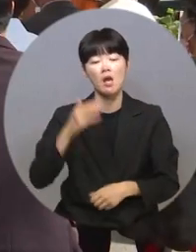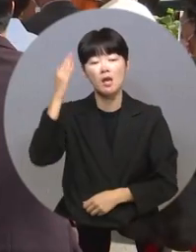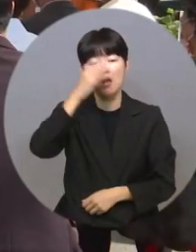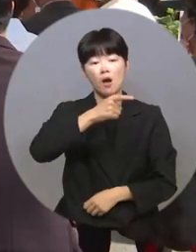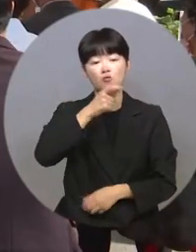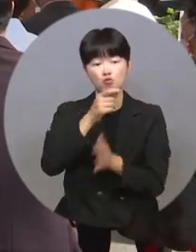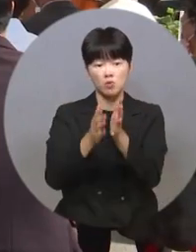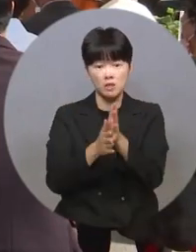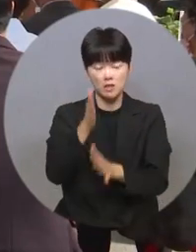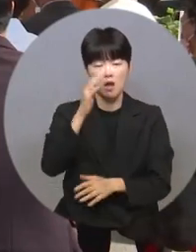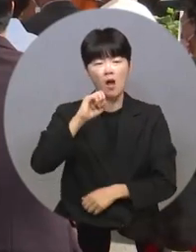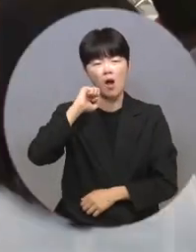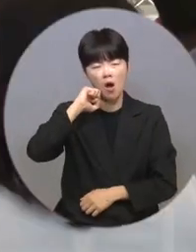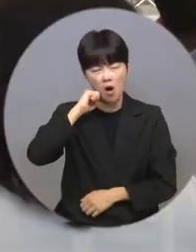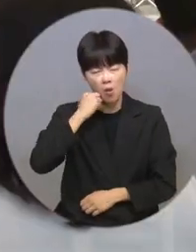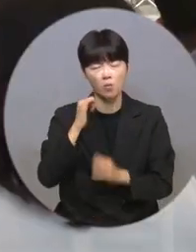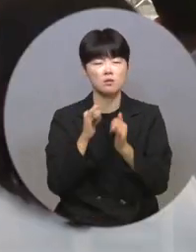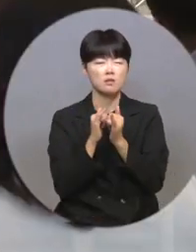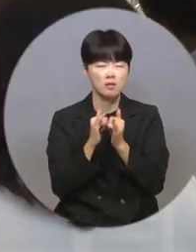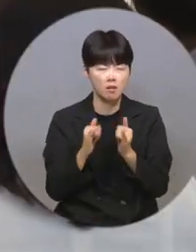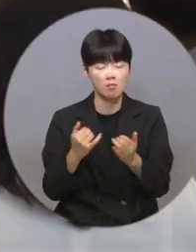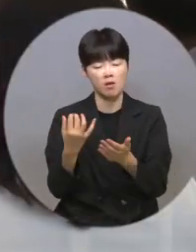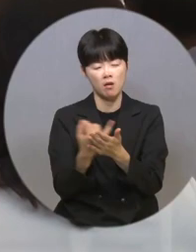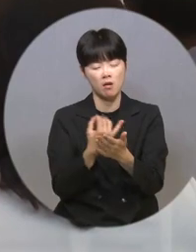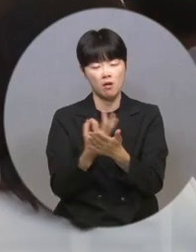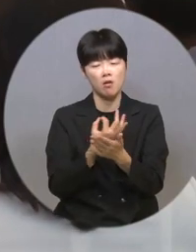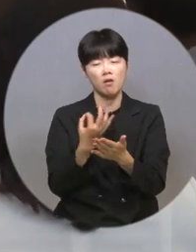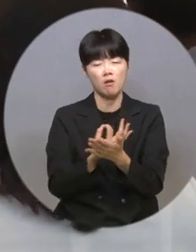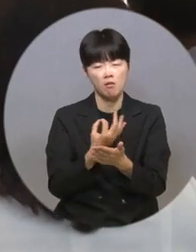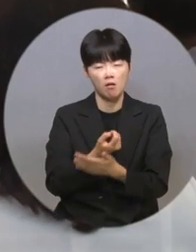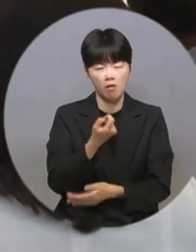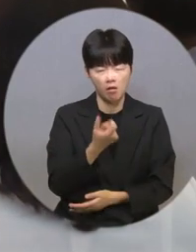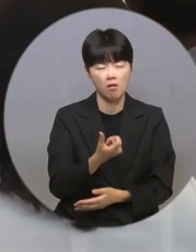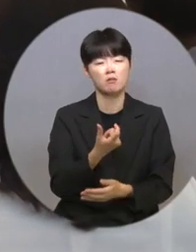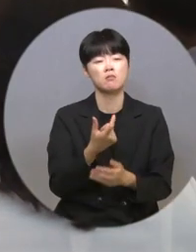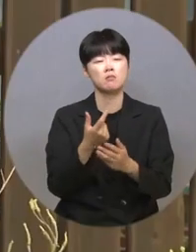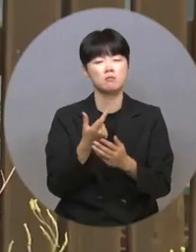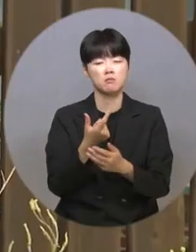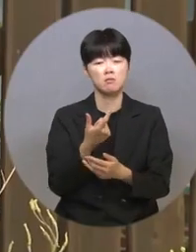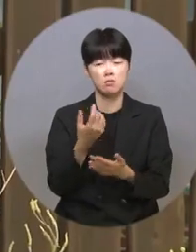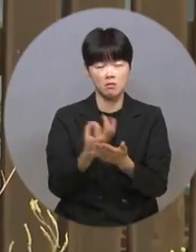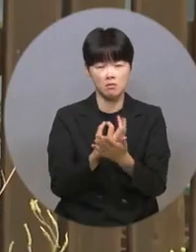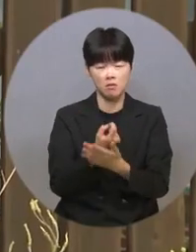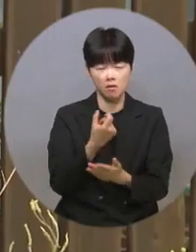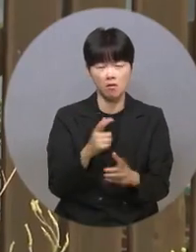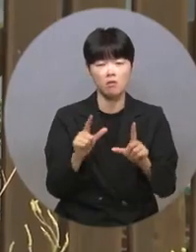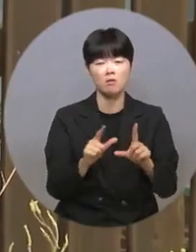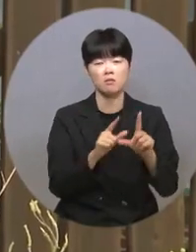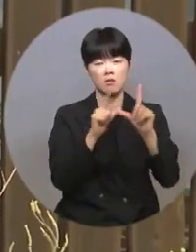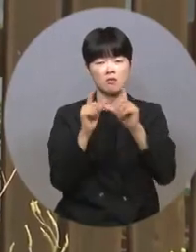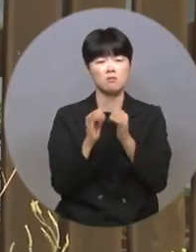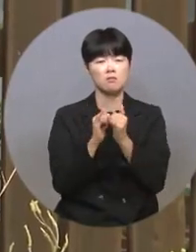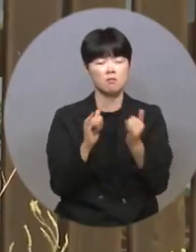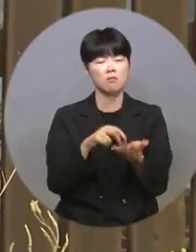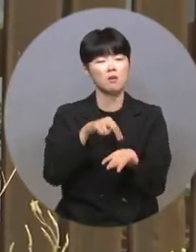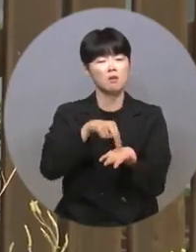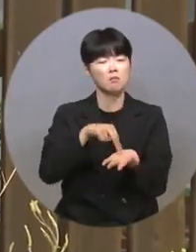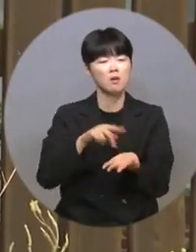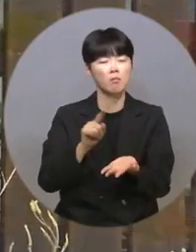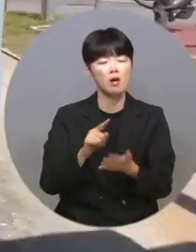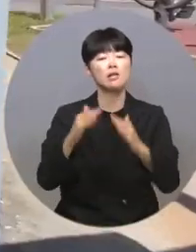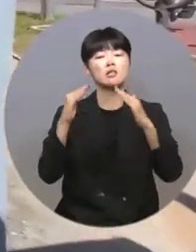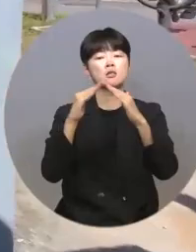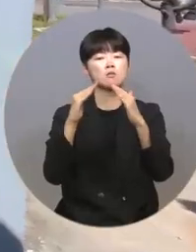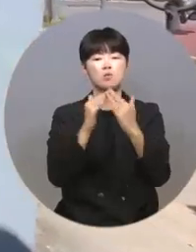이웃에게는 단순한 주거 공간이 아닌 살아가는 희망이 될 수 있다며 민관 협력을 통해 더